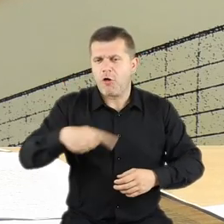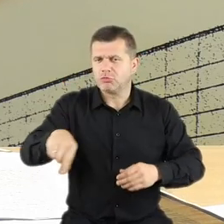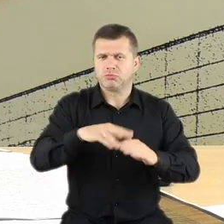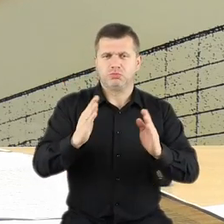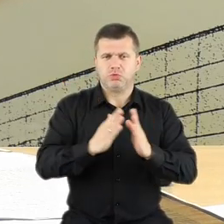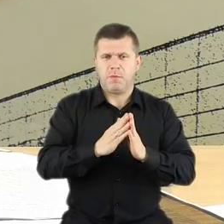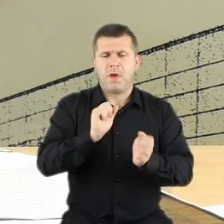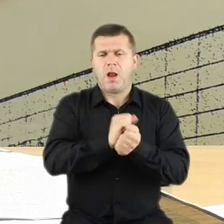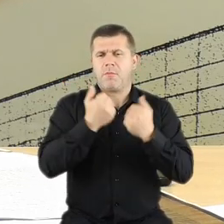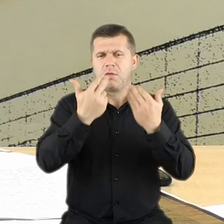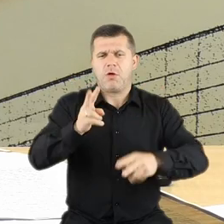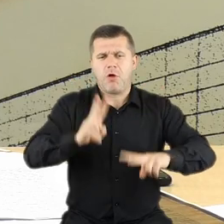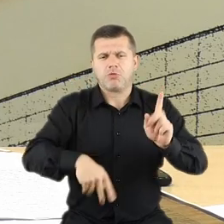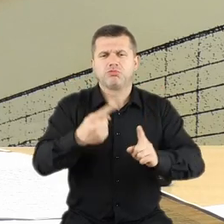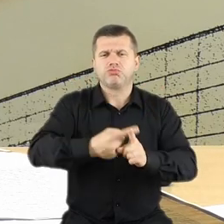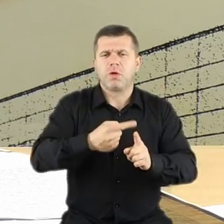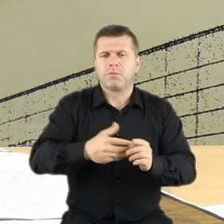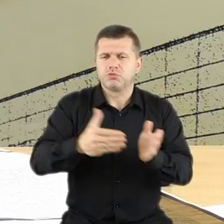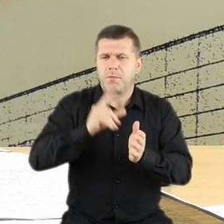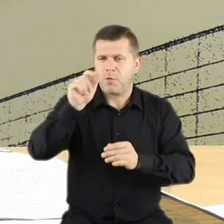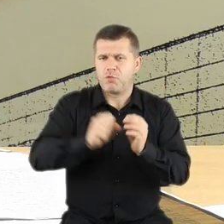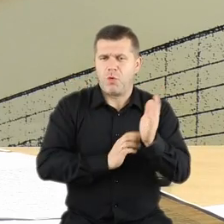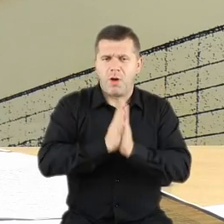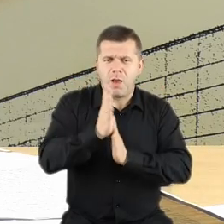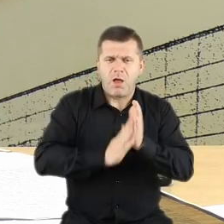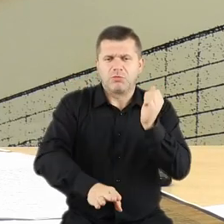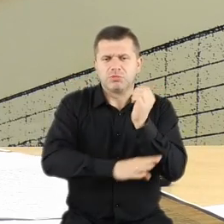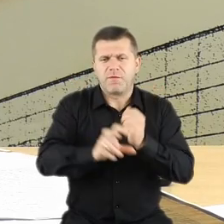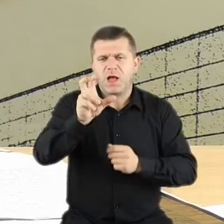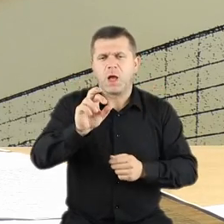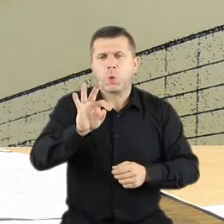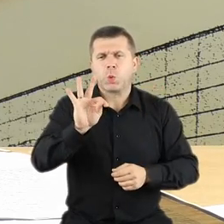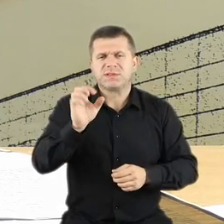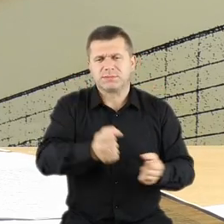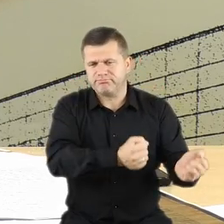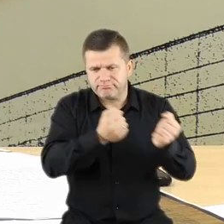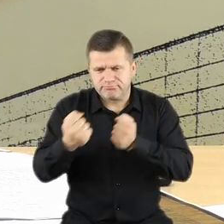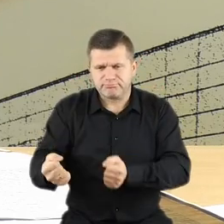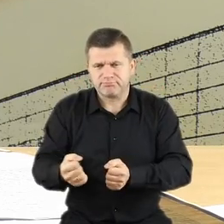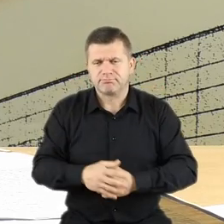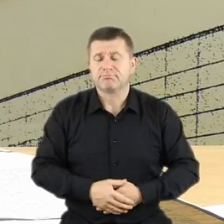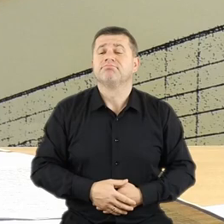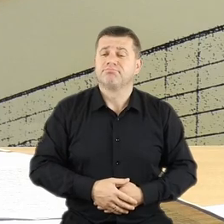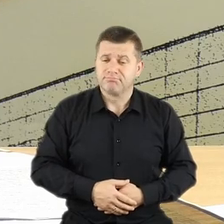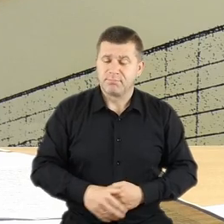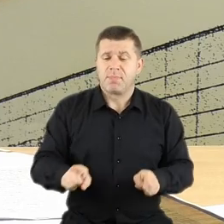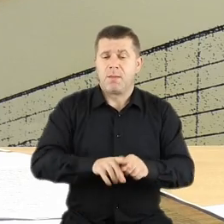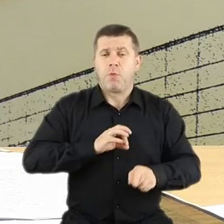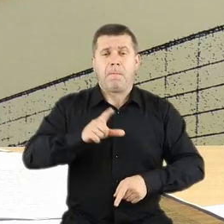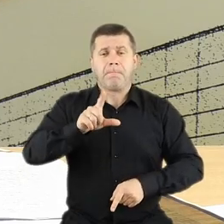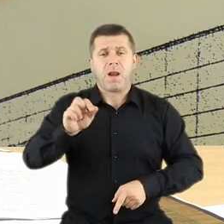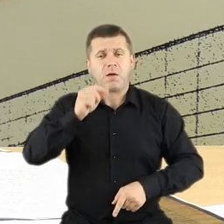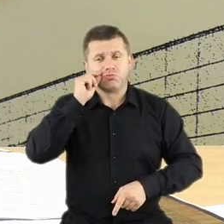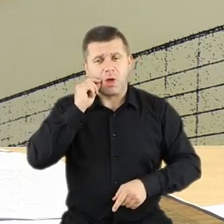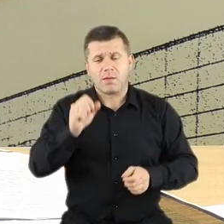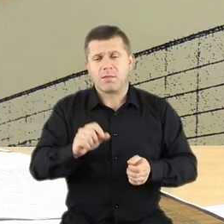albo ugotować zimioki Trzeba było iść do lasu i chrustu nazbierać No tak ty z mój pradziadek A